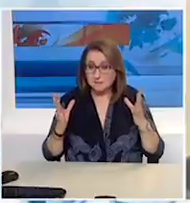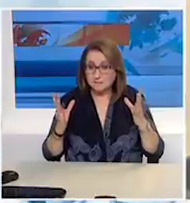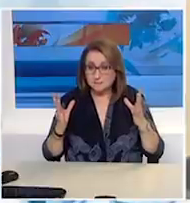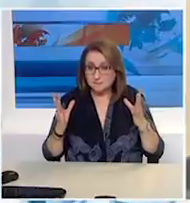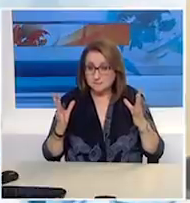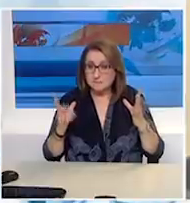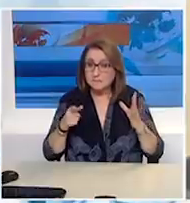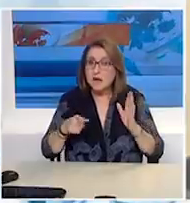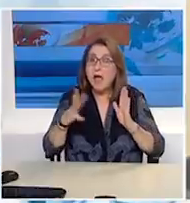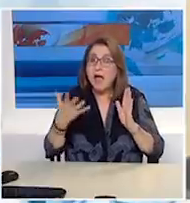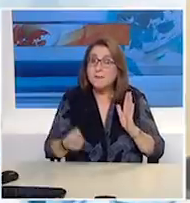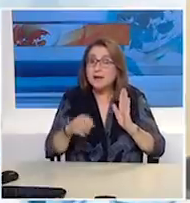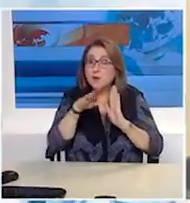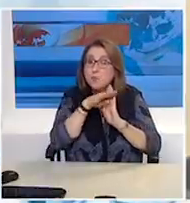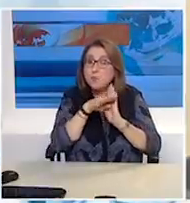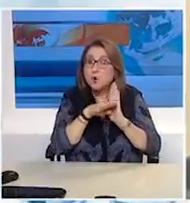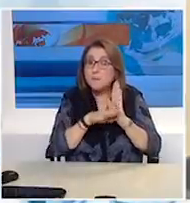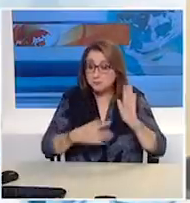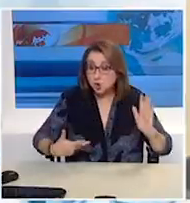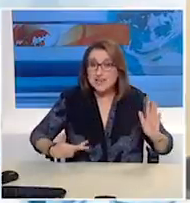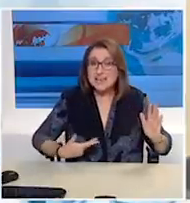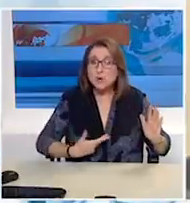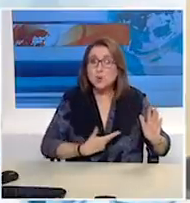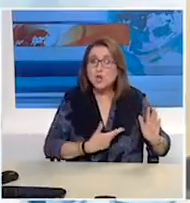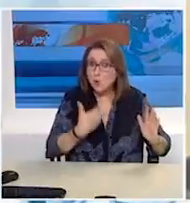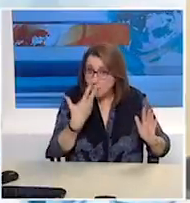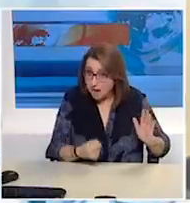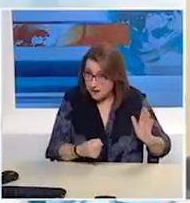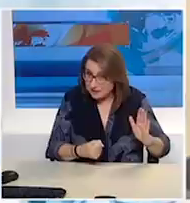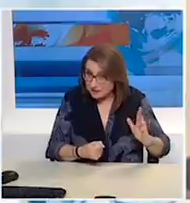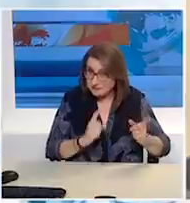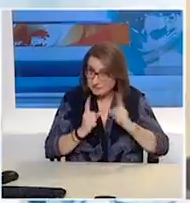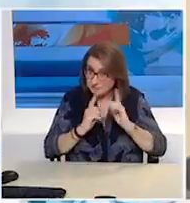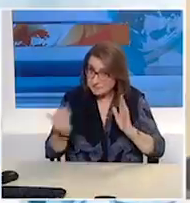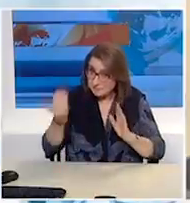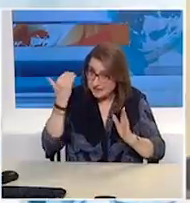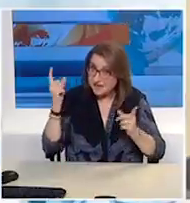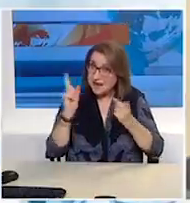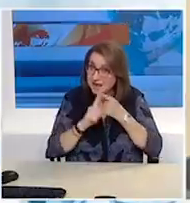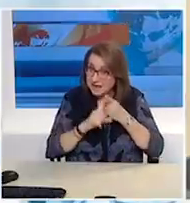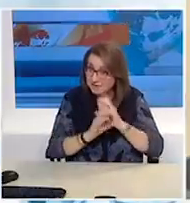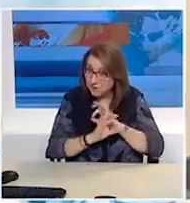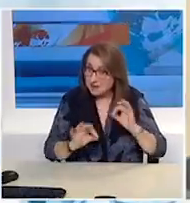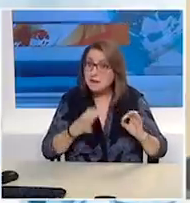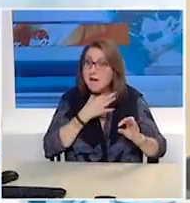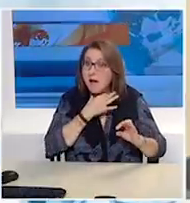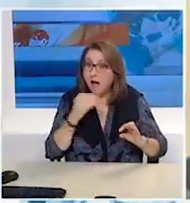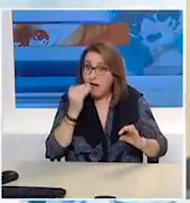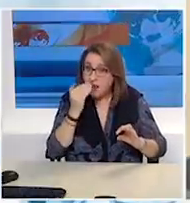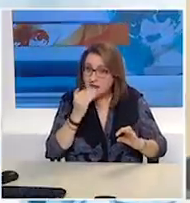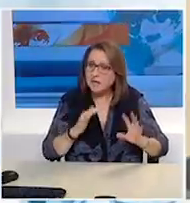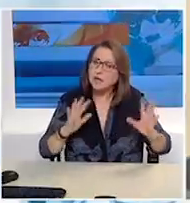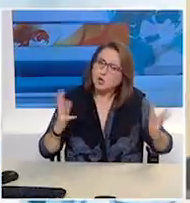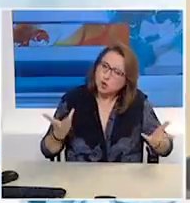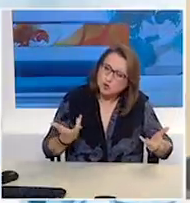Εφόσον είναι προγραμματισμένο τακτικό χειρουργείο το οποίο χρήζει ολικής αναισθησίας, τότε θα